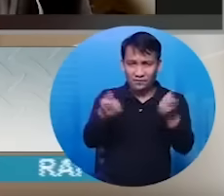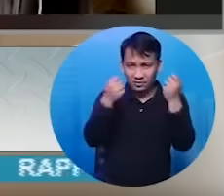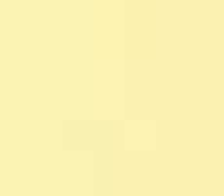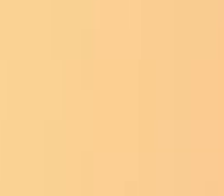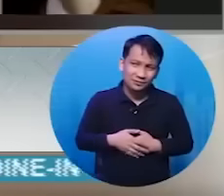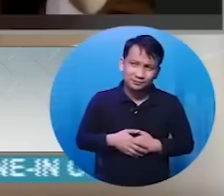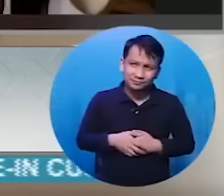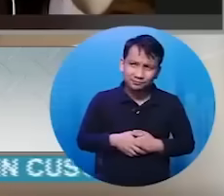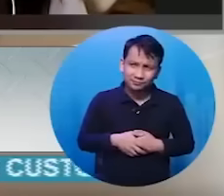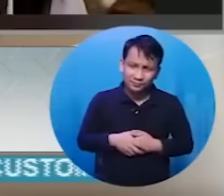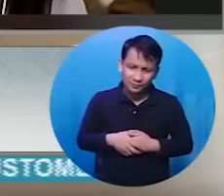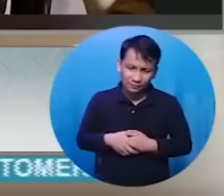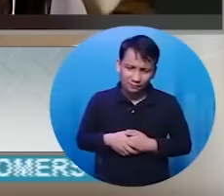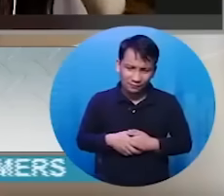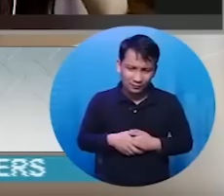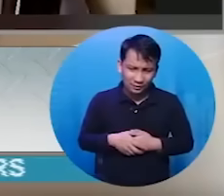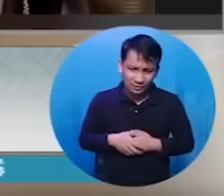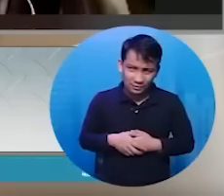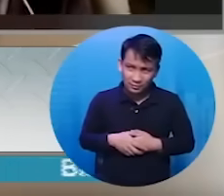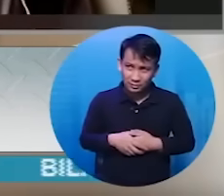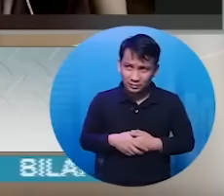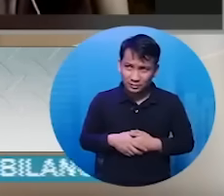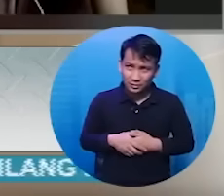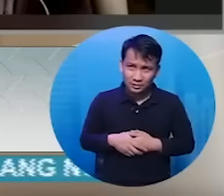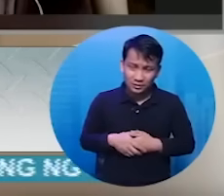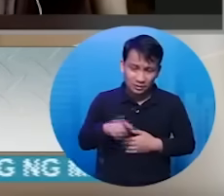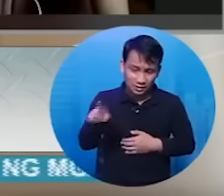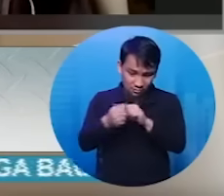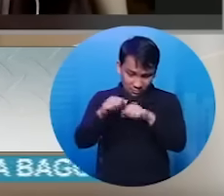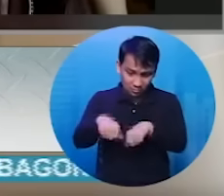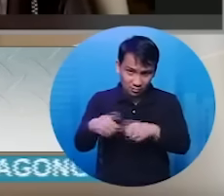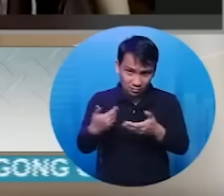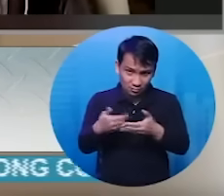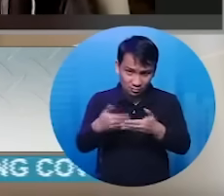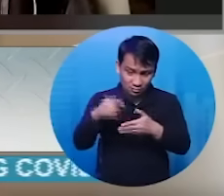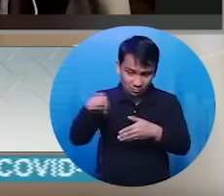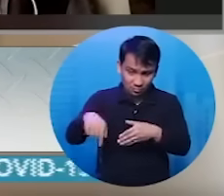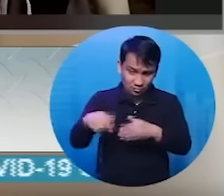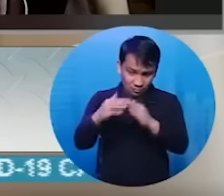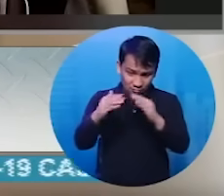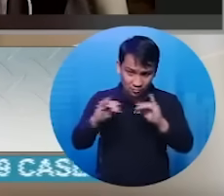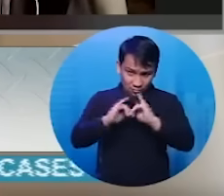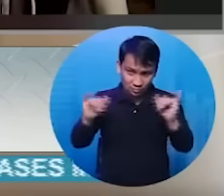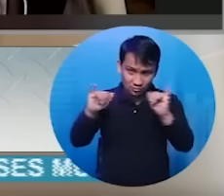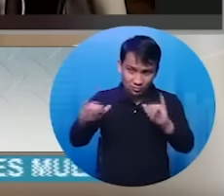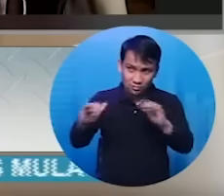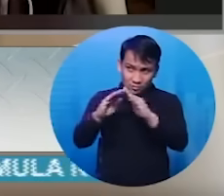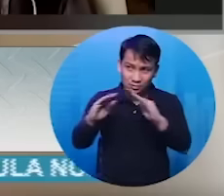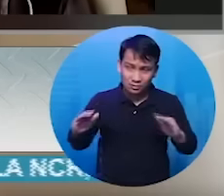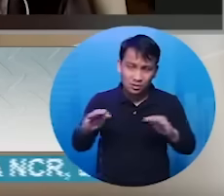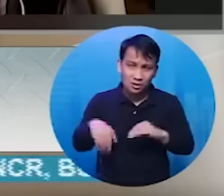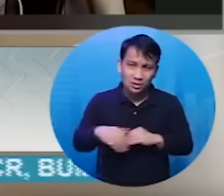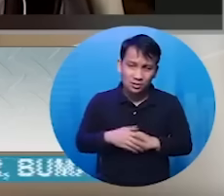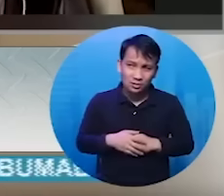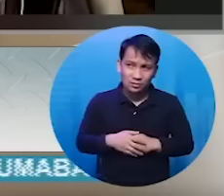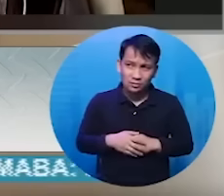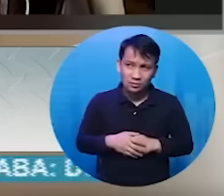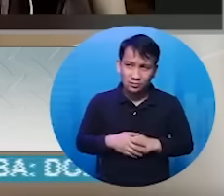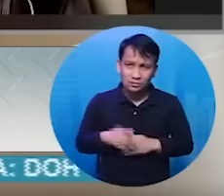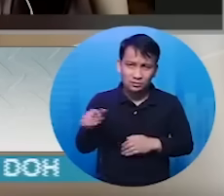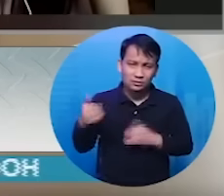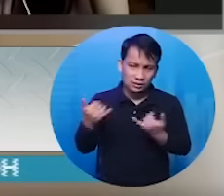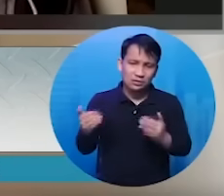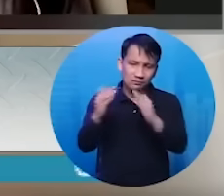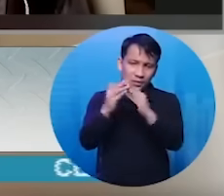ako eh. Hanggang ngayon ba, Jenaline, kayo po'y nasa poder pa rin ni Jimboy? Mama po. Ano po, bahay po to ng mama ko